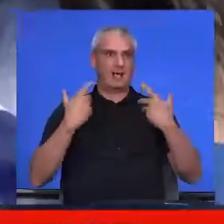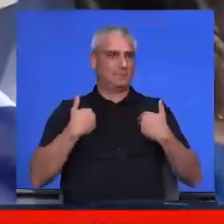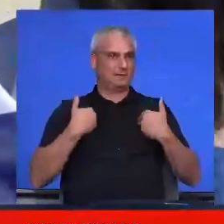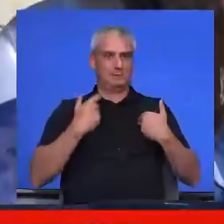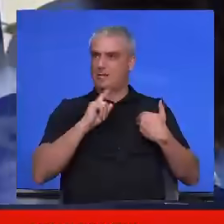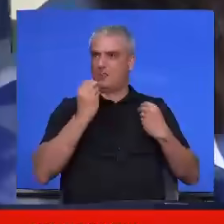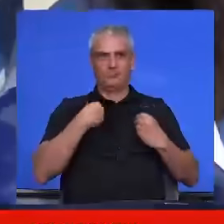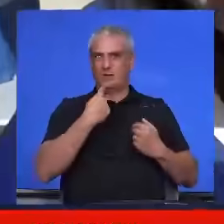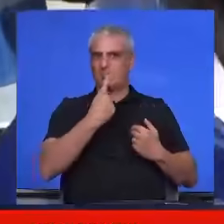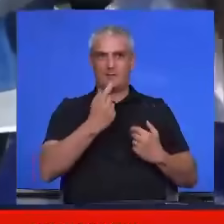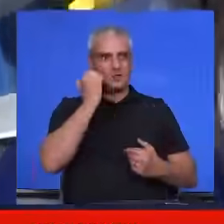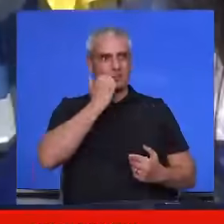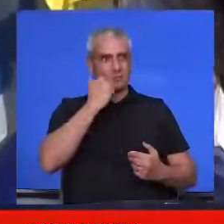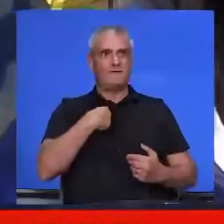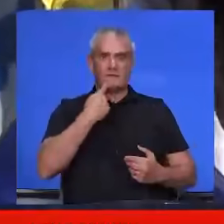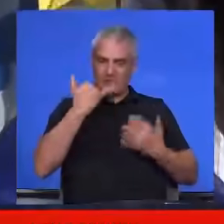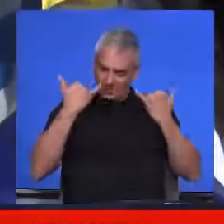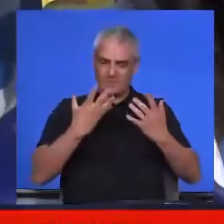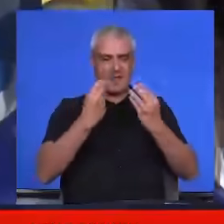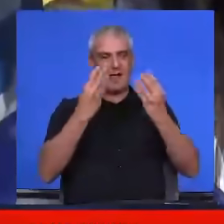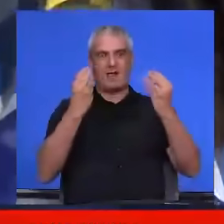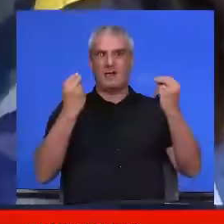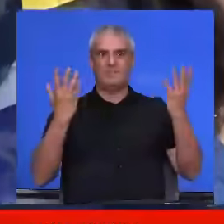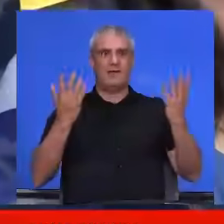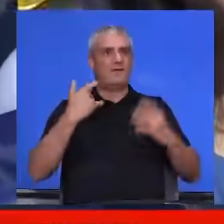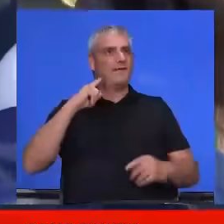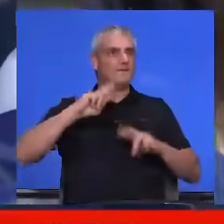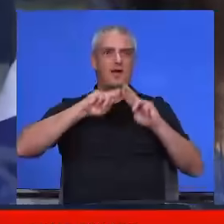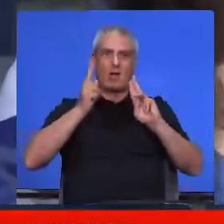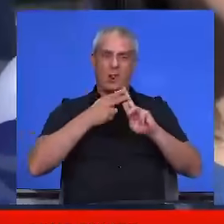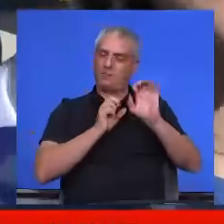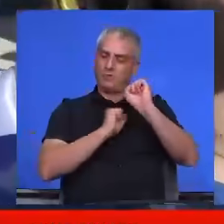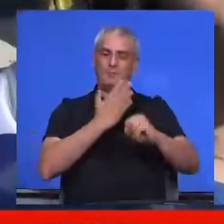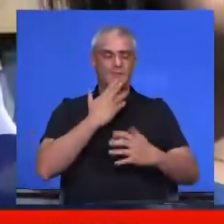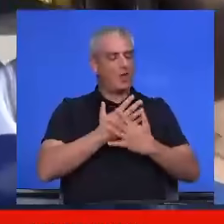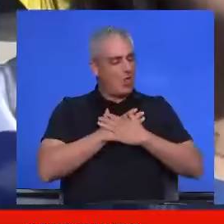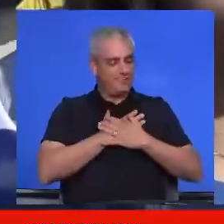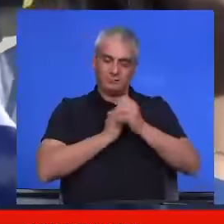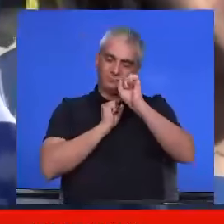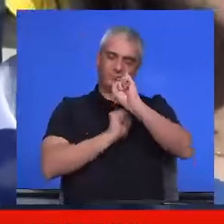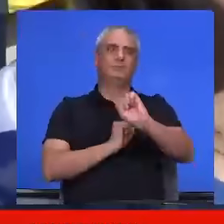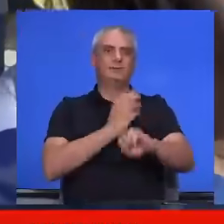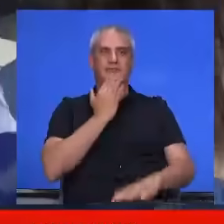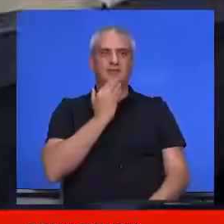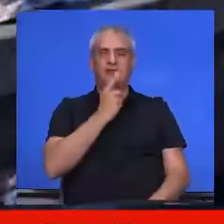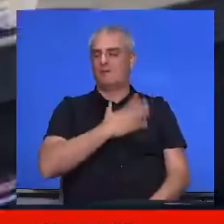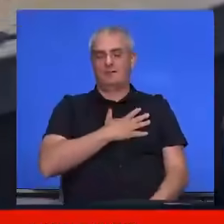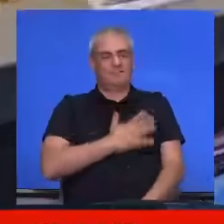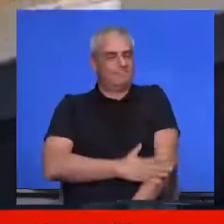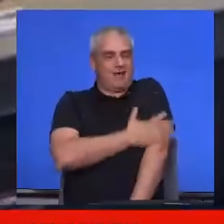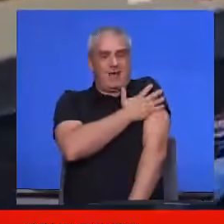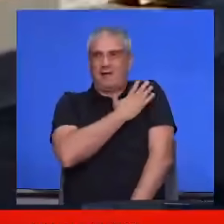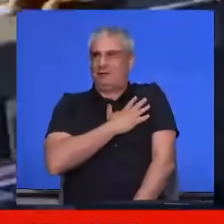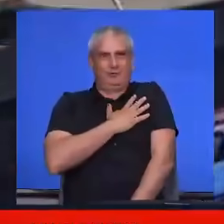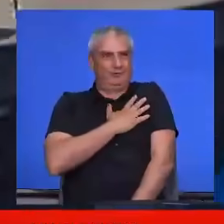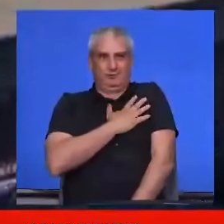יום, אבל אני אומרת היום כל כך הרבה. בכל העולם, תומכים בישראל, אוהבים, עומדים מאחורי ישראל, וזה מרגש. עד דמעות.